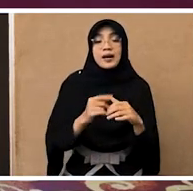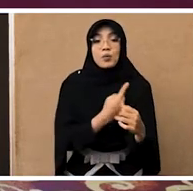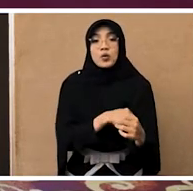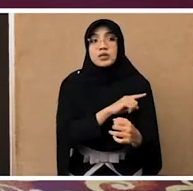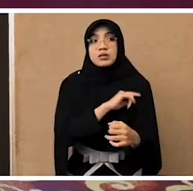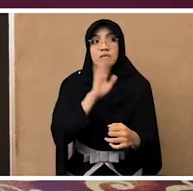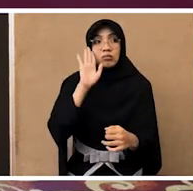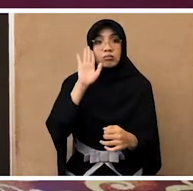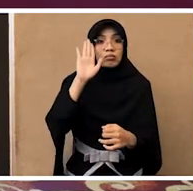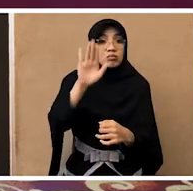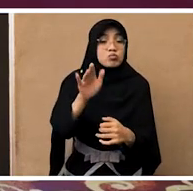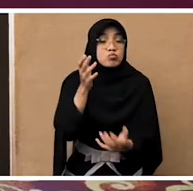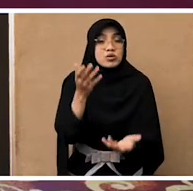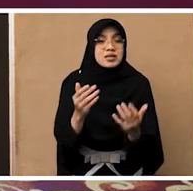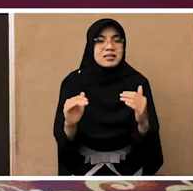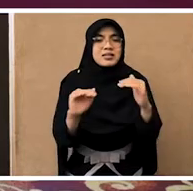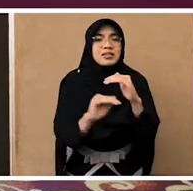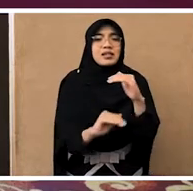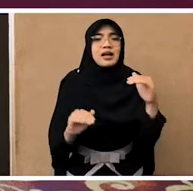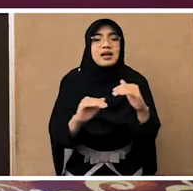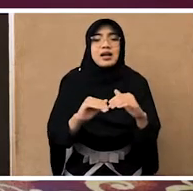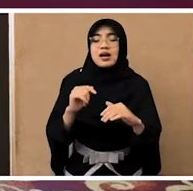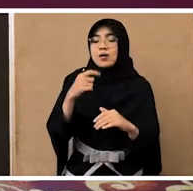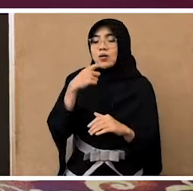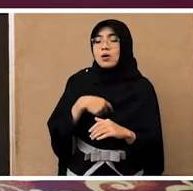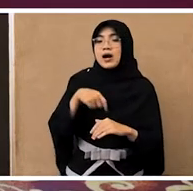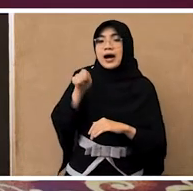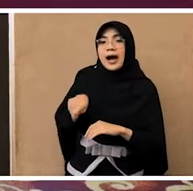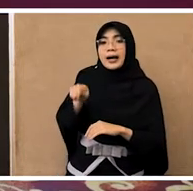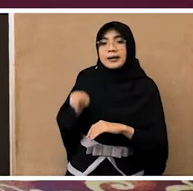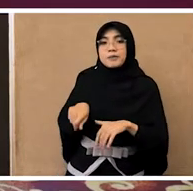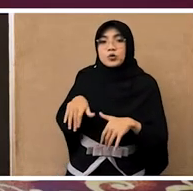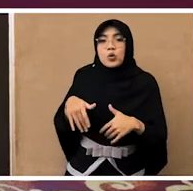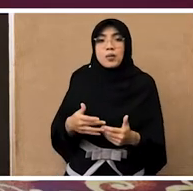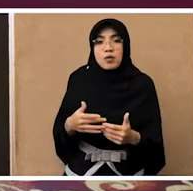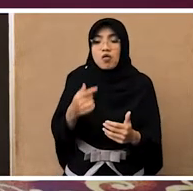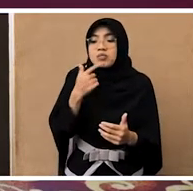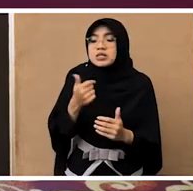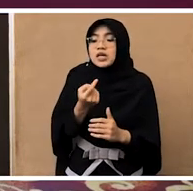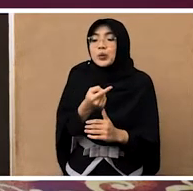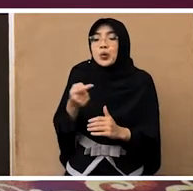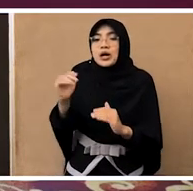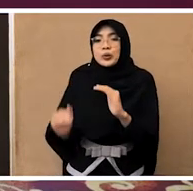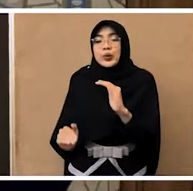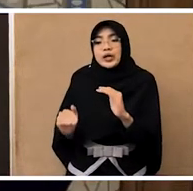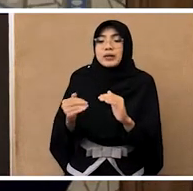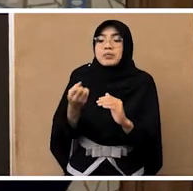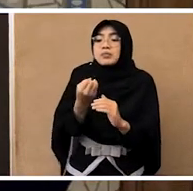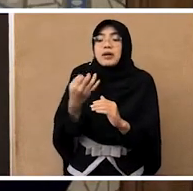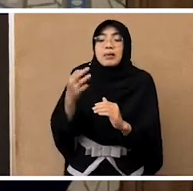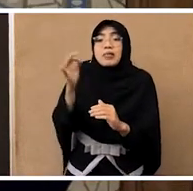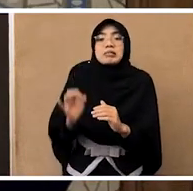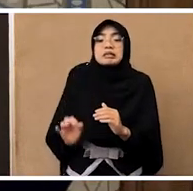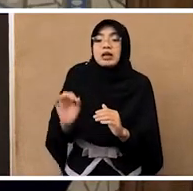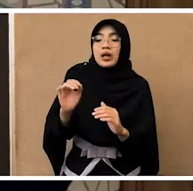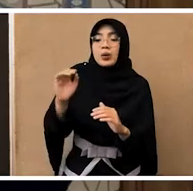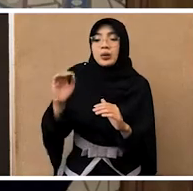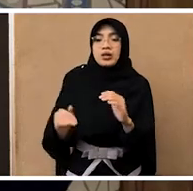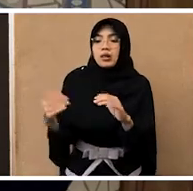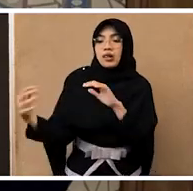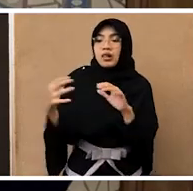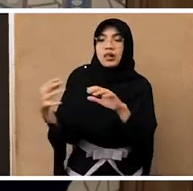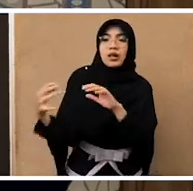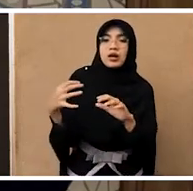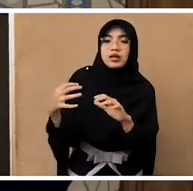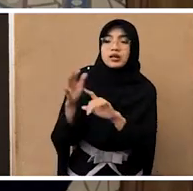nantinya Apa standar Hakim untuk mengurangi dan Berapa besar pengurangan itu diberikan itu akan jadi perdebatan dan